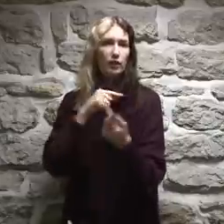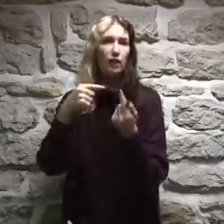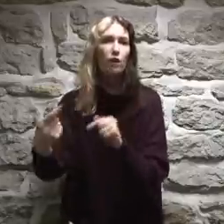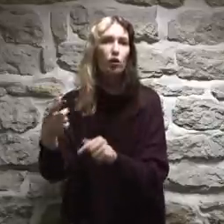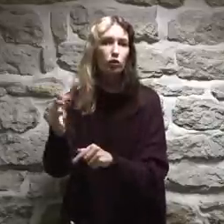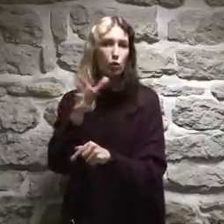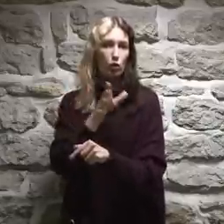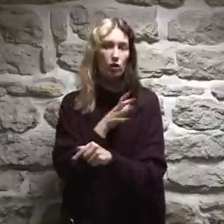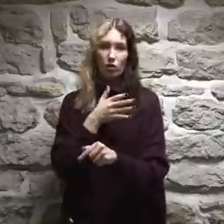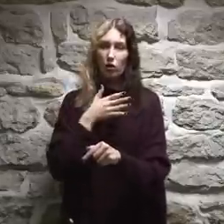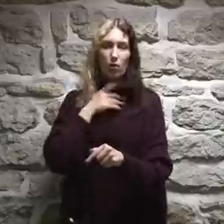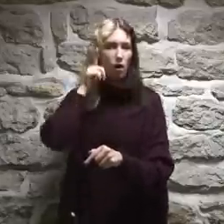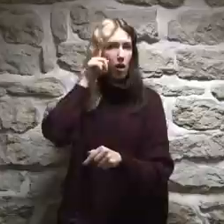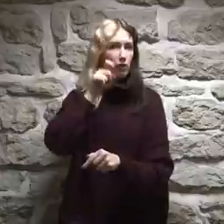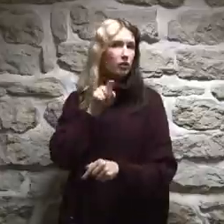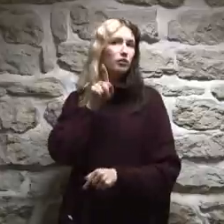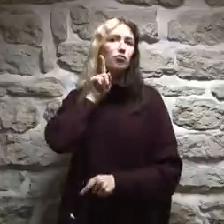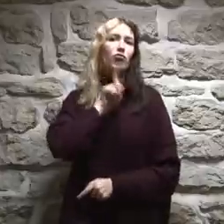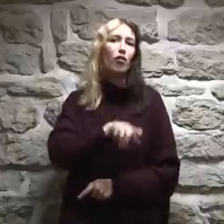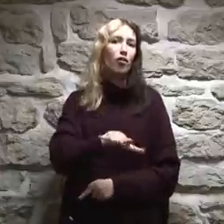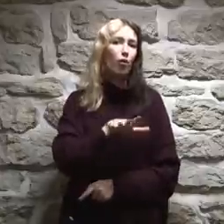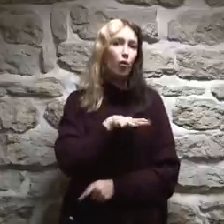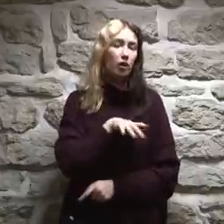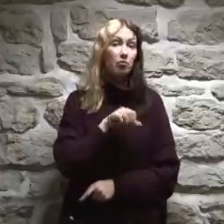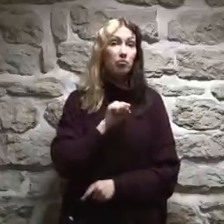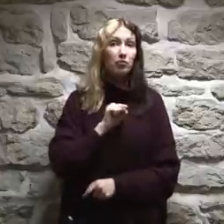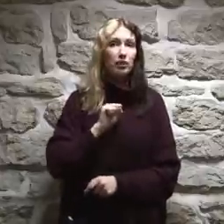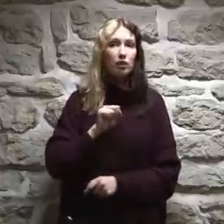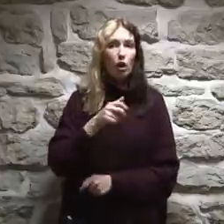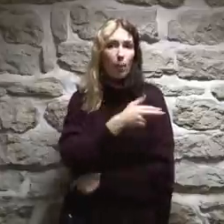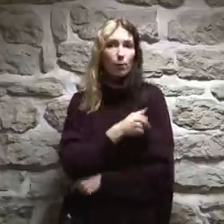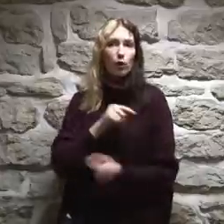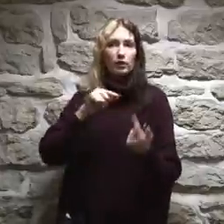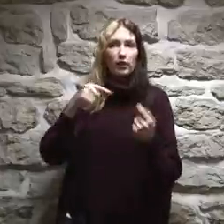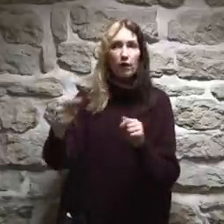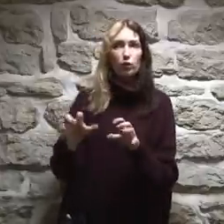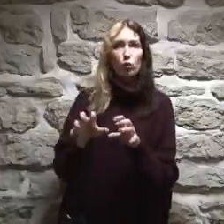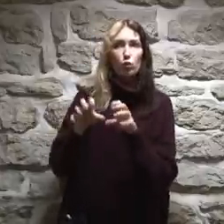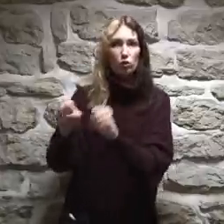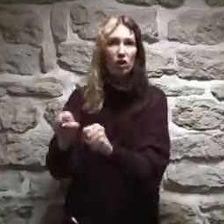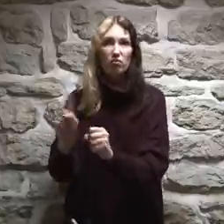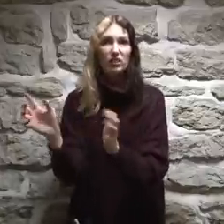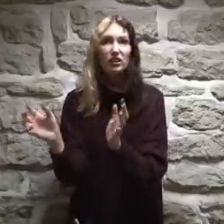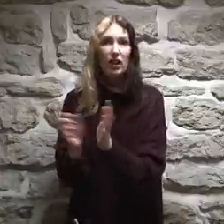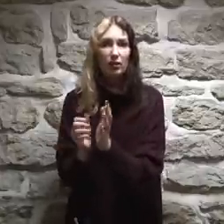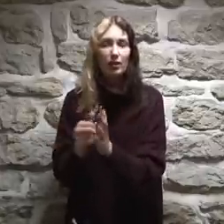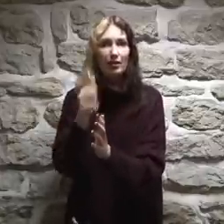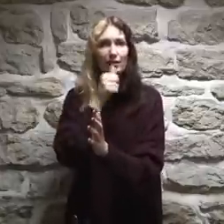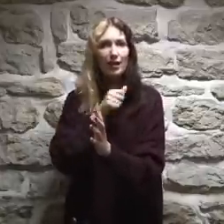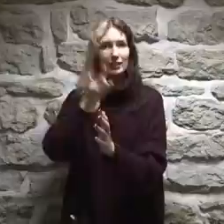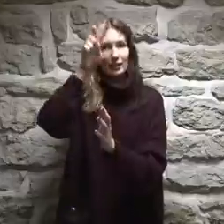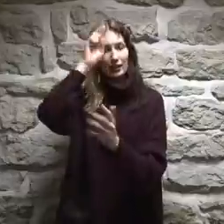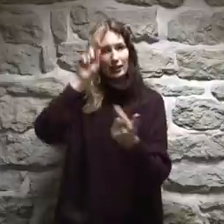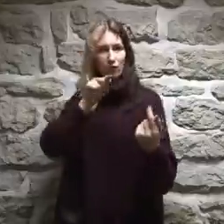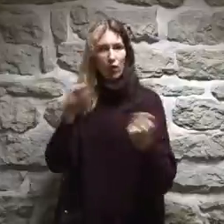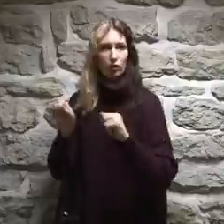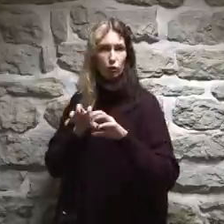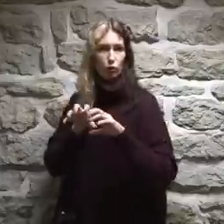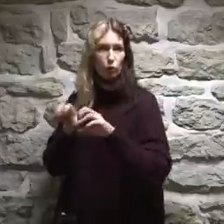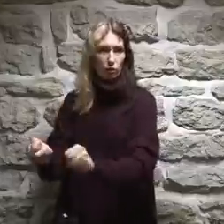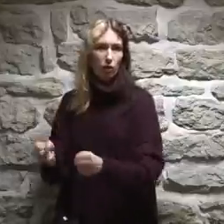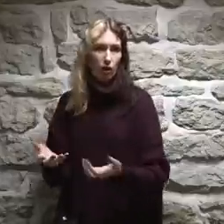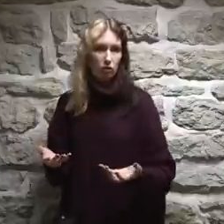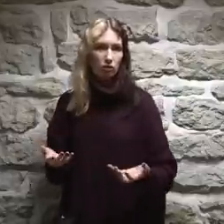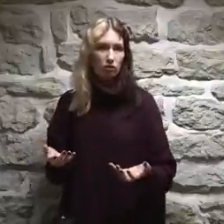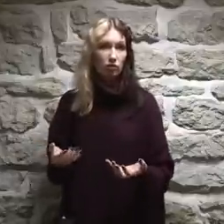ja minu arvates on see väga vale, sest rünnak politsei vastu on rünnak tegelikult Eesti riigi vastu,